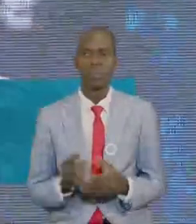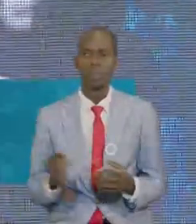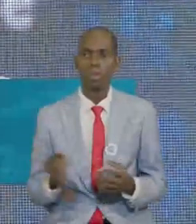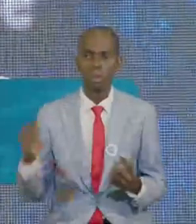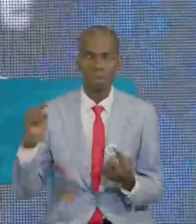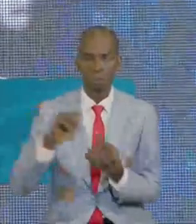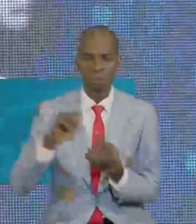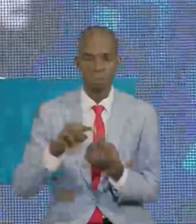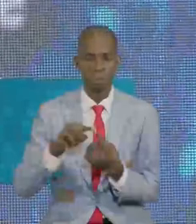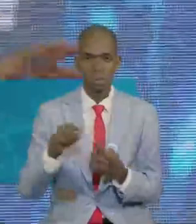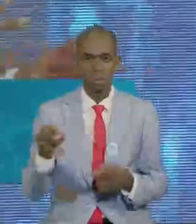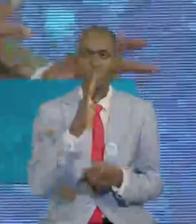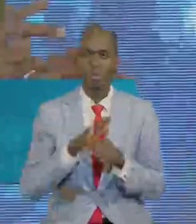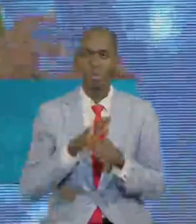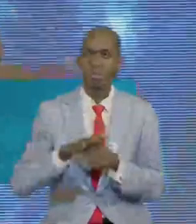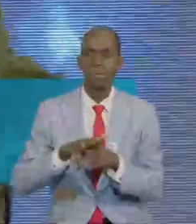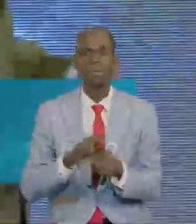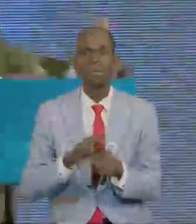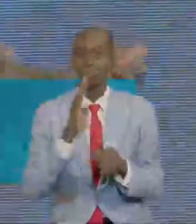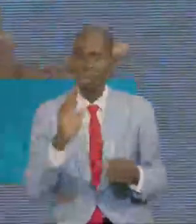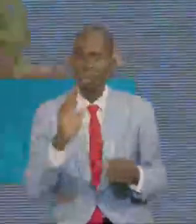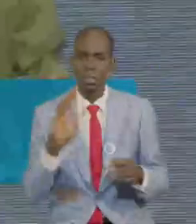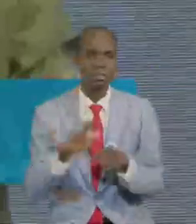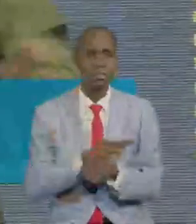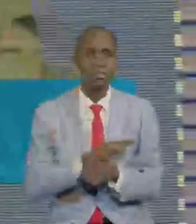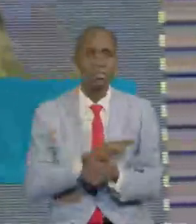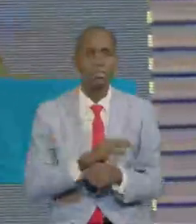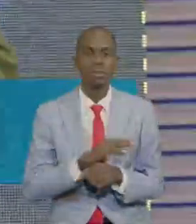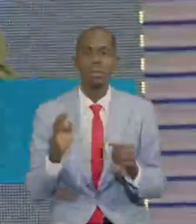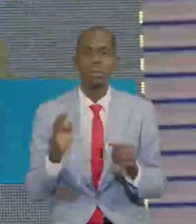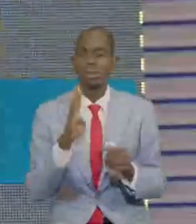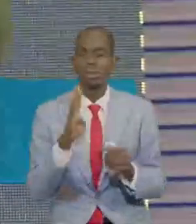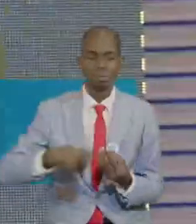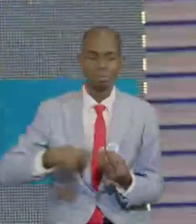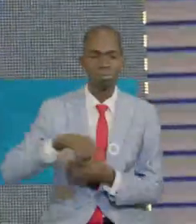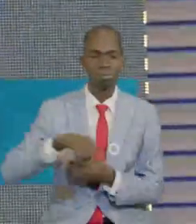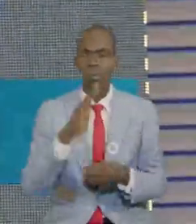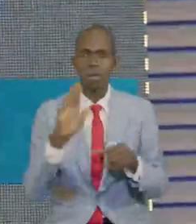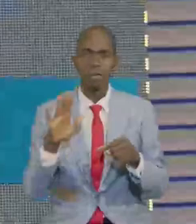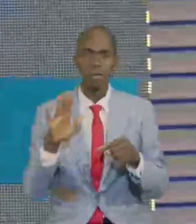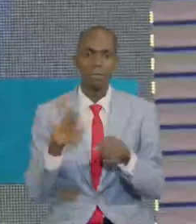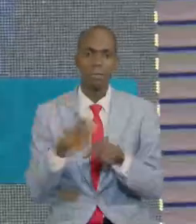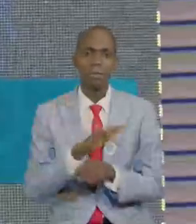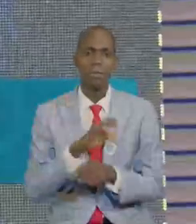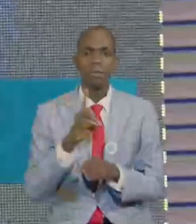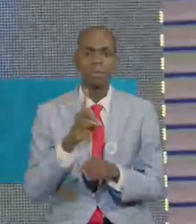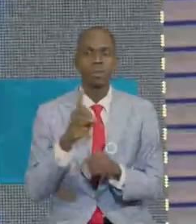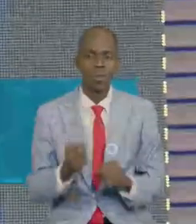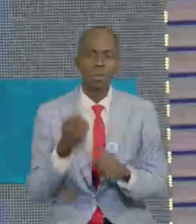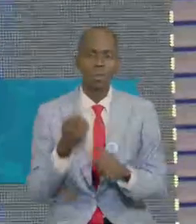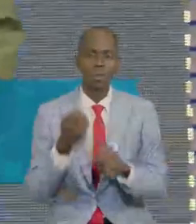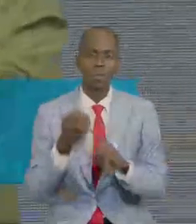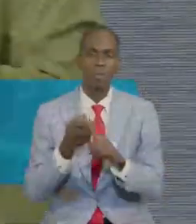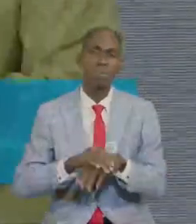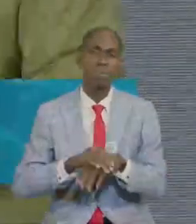be endued, be enveloped, and be surrounded, and be filled with power from on high. Jusqu'à